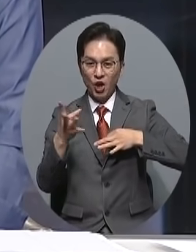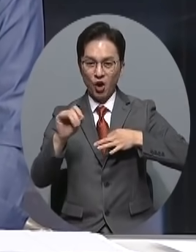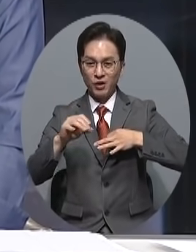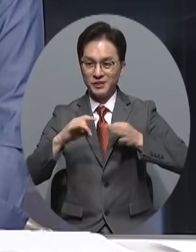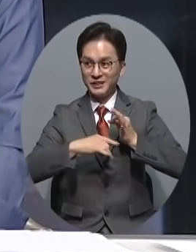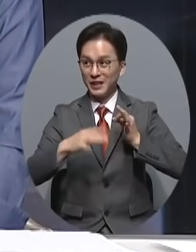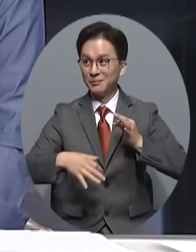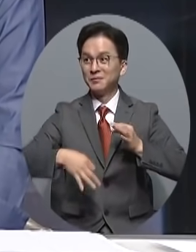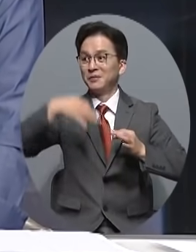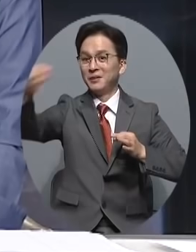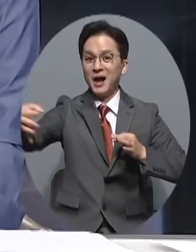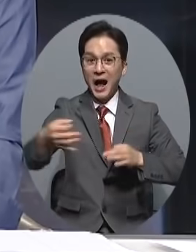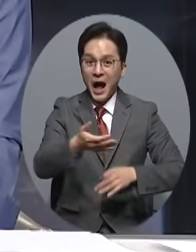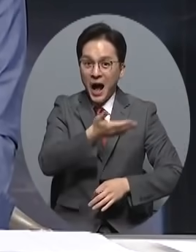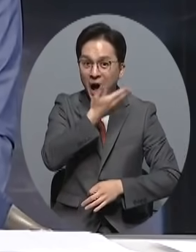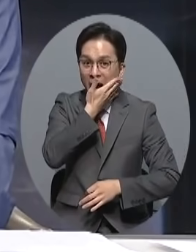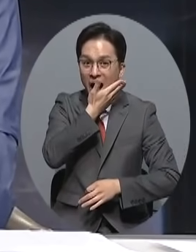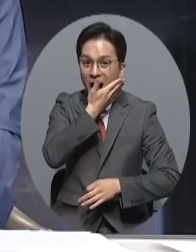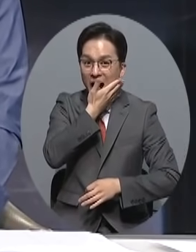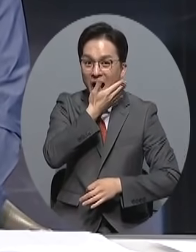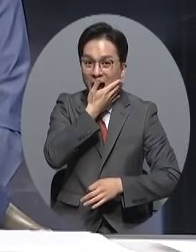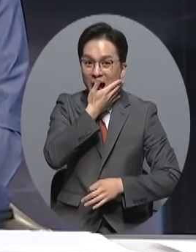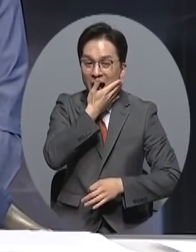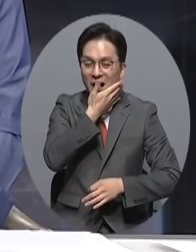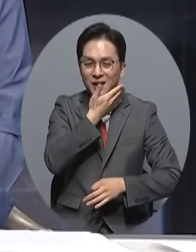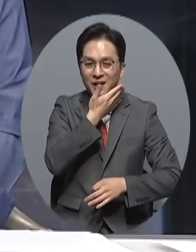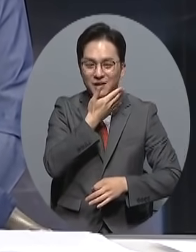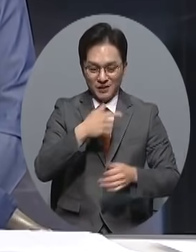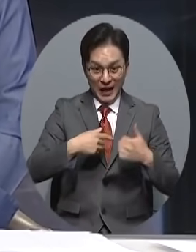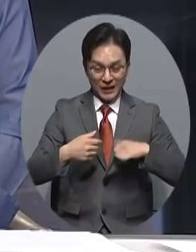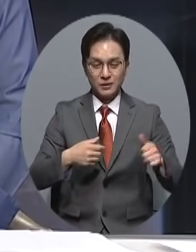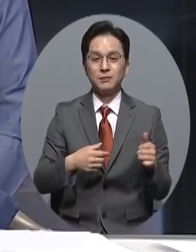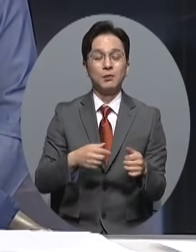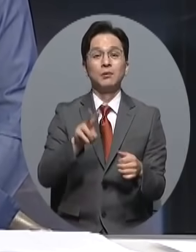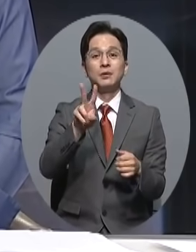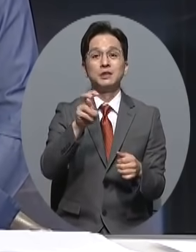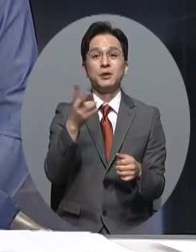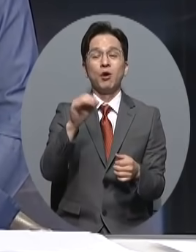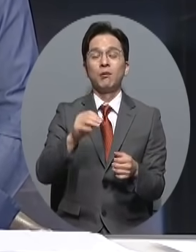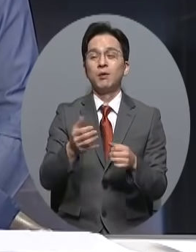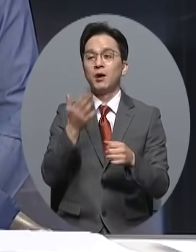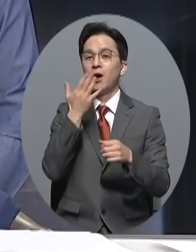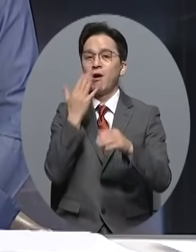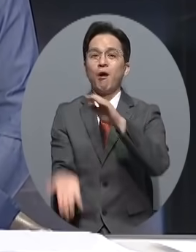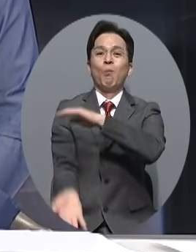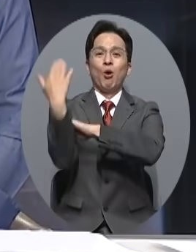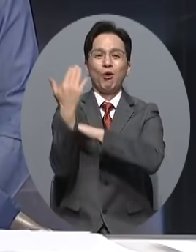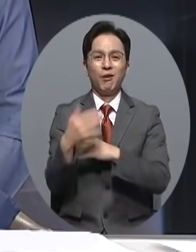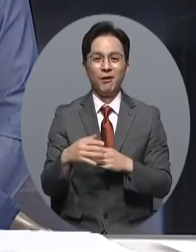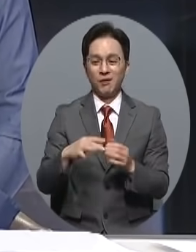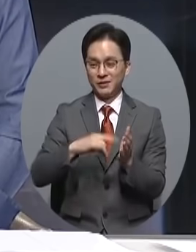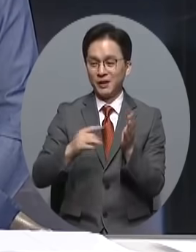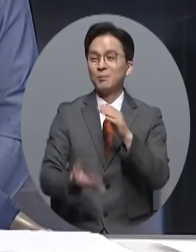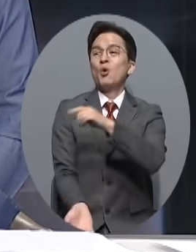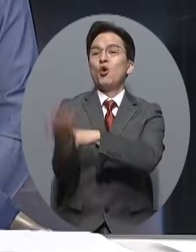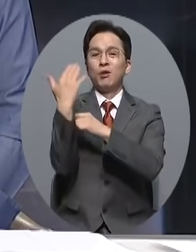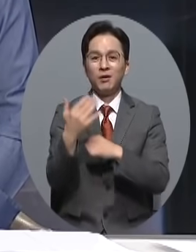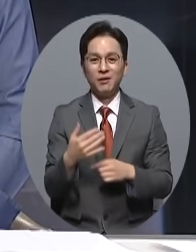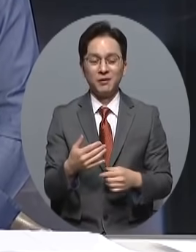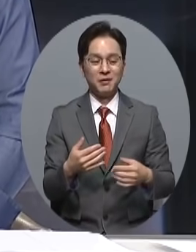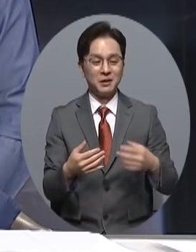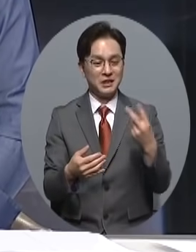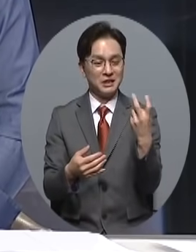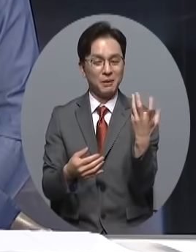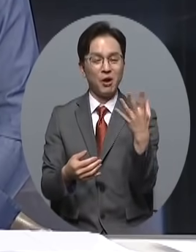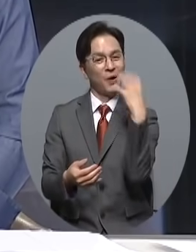수는 있다고 생각을 합니다. 하지만 아버지가 현역 국회의원이라면은 어떤 연관성 정도는 생각해보고